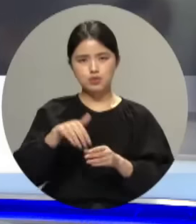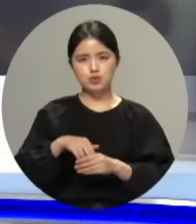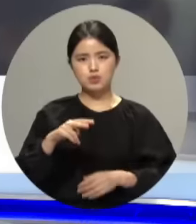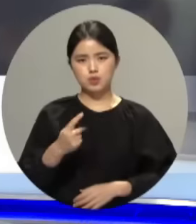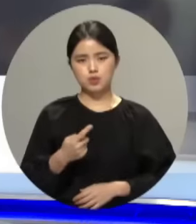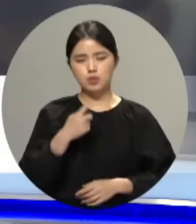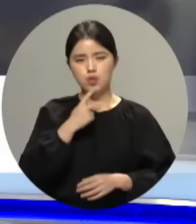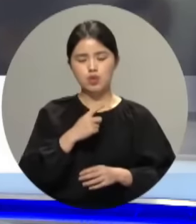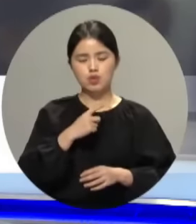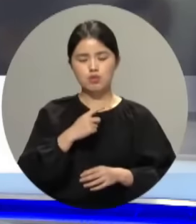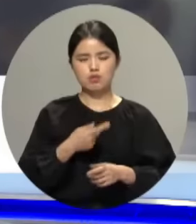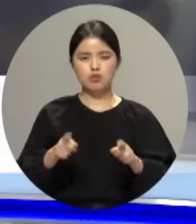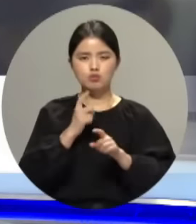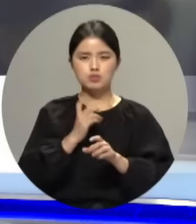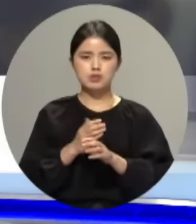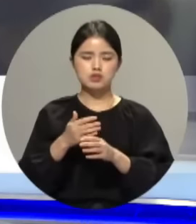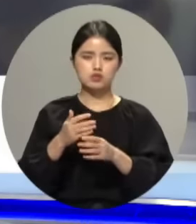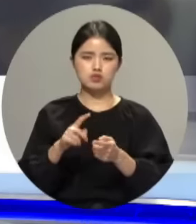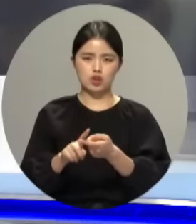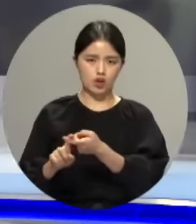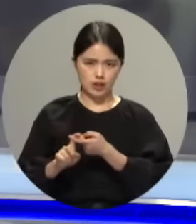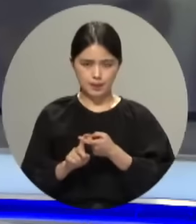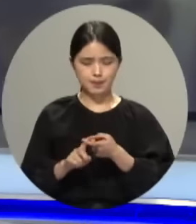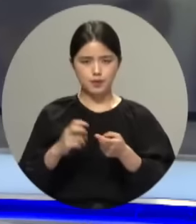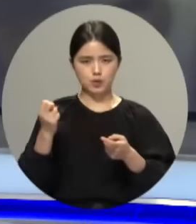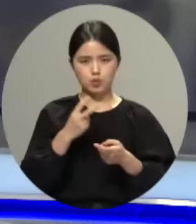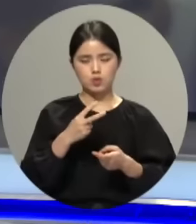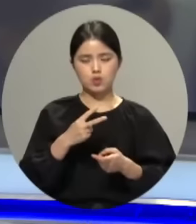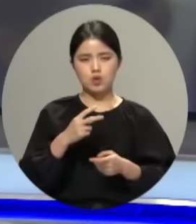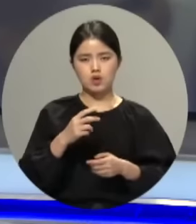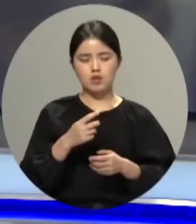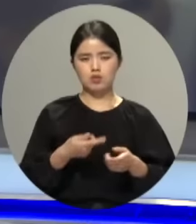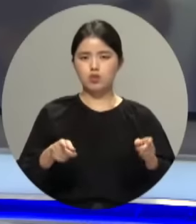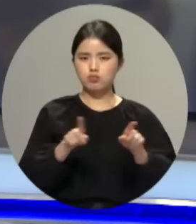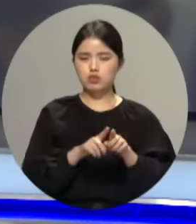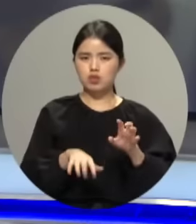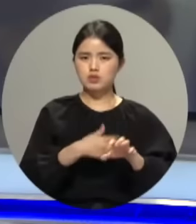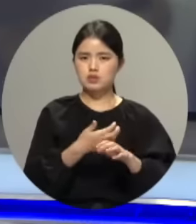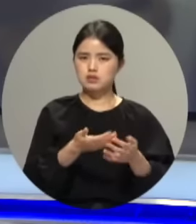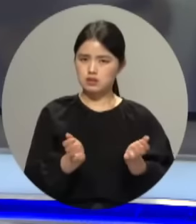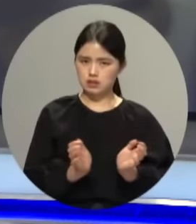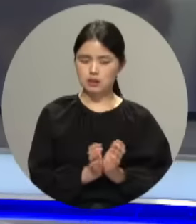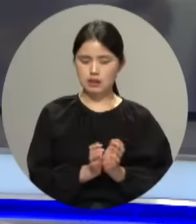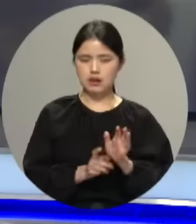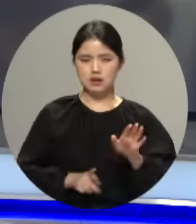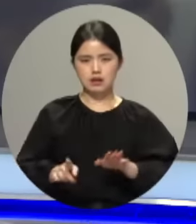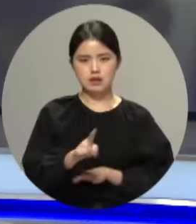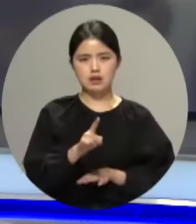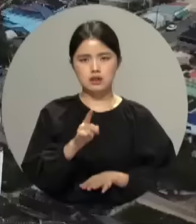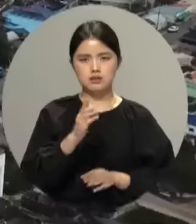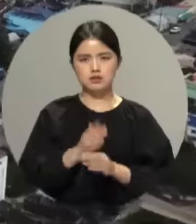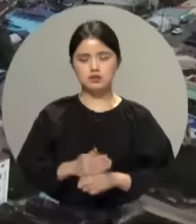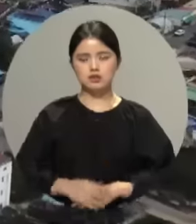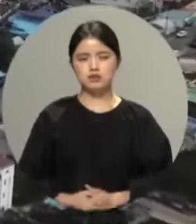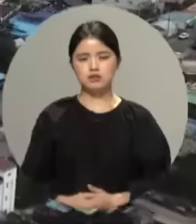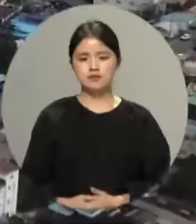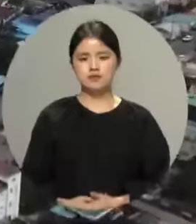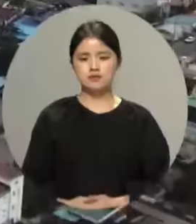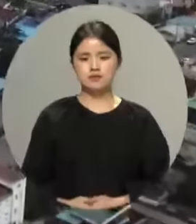연합과 조국 혁신당 강세로 나타났습니다이어서 강동엽 기자입니다